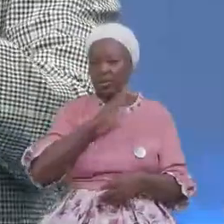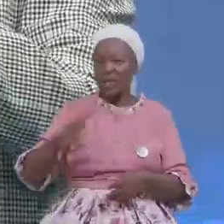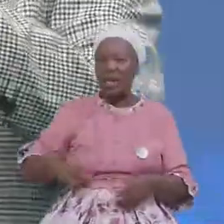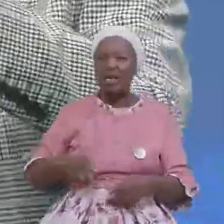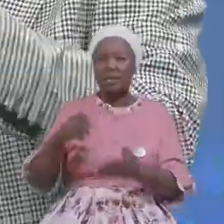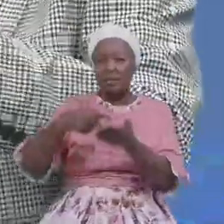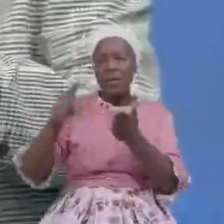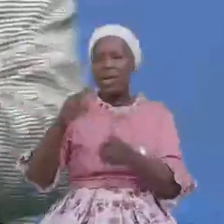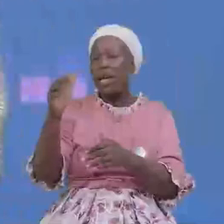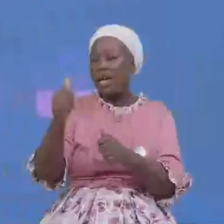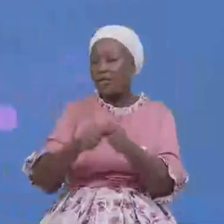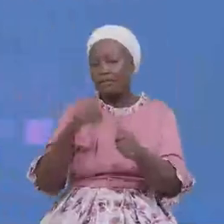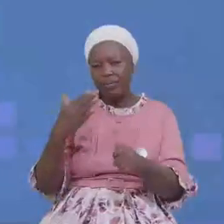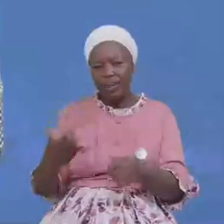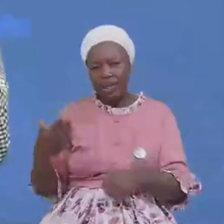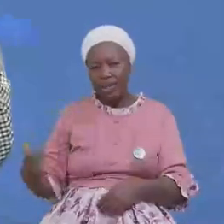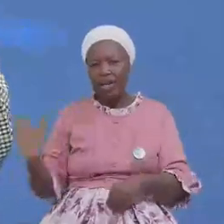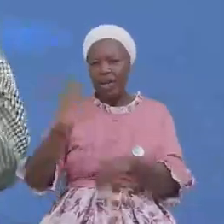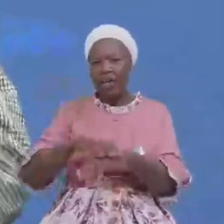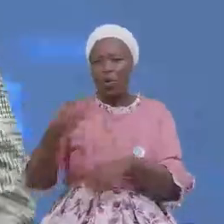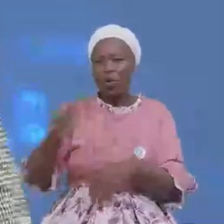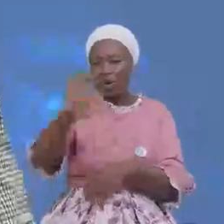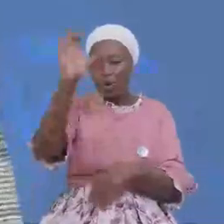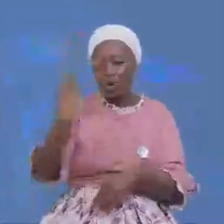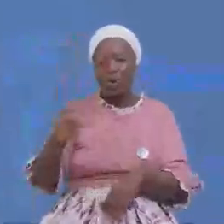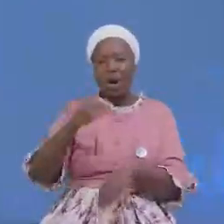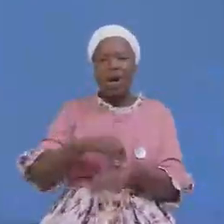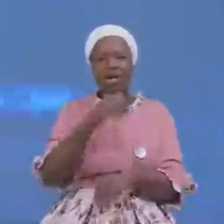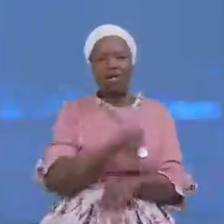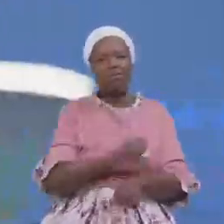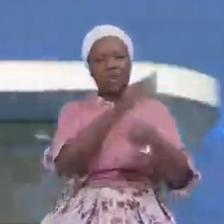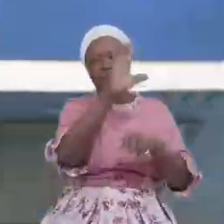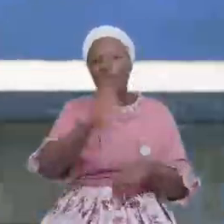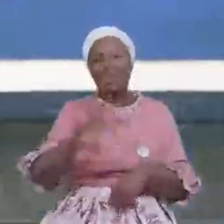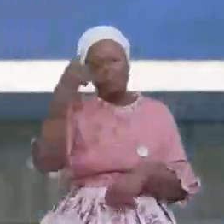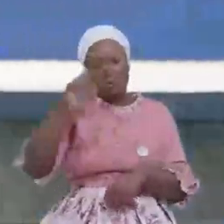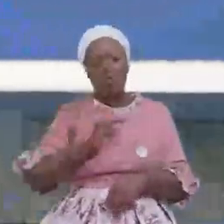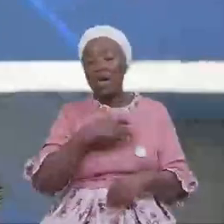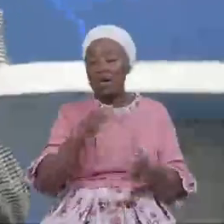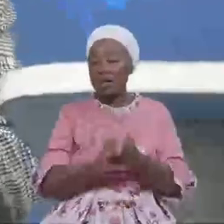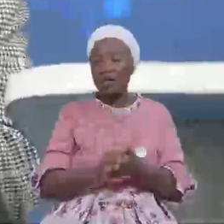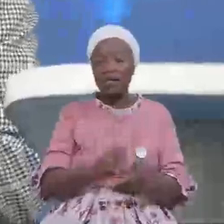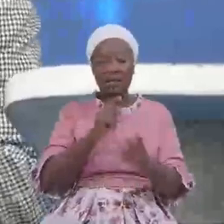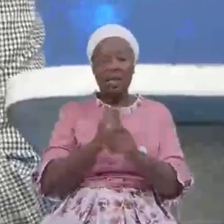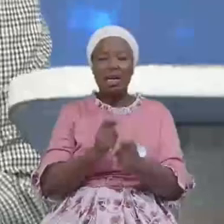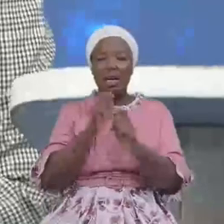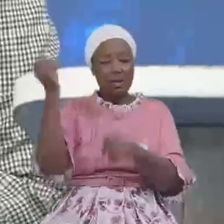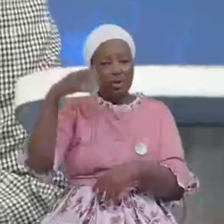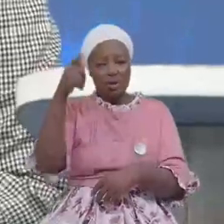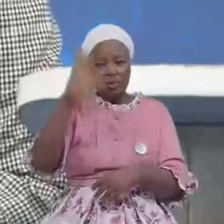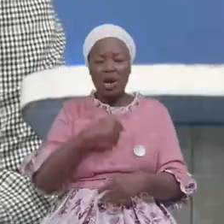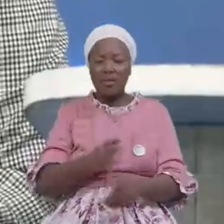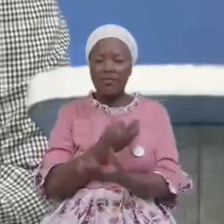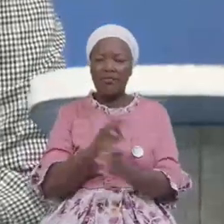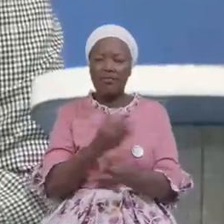a tout payé sur la croix du calvaire. Et cette grâce de Dieu, ce don gratuit de Dieu qui